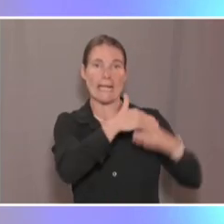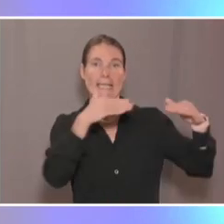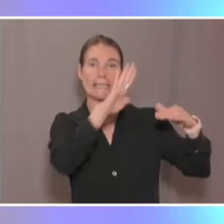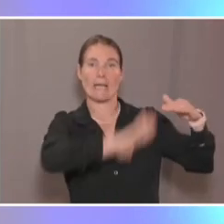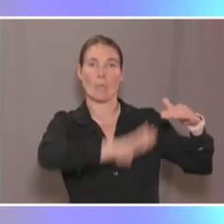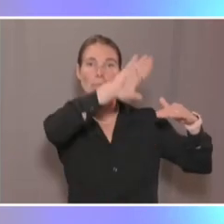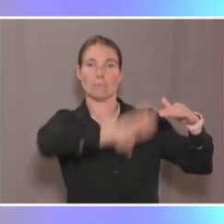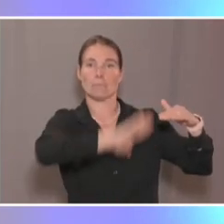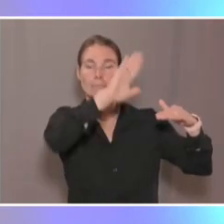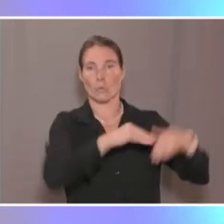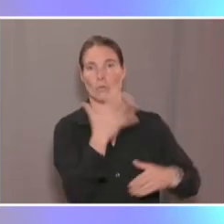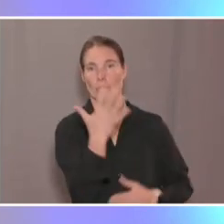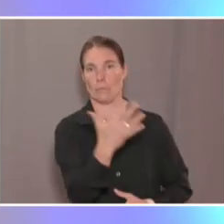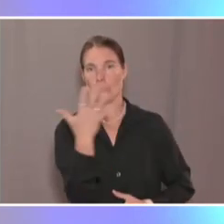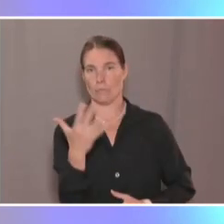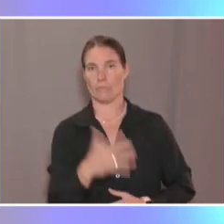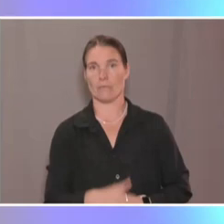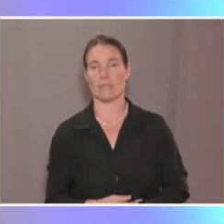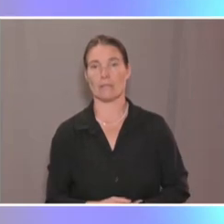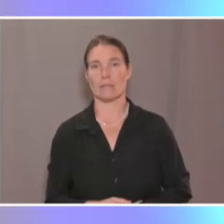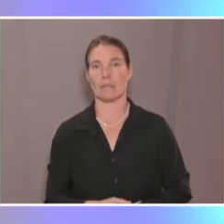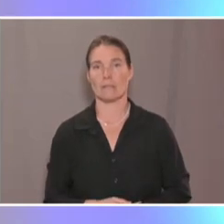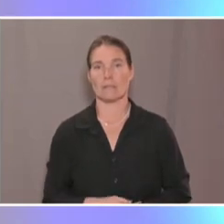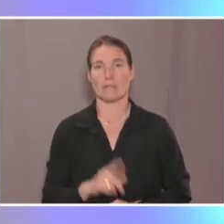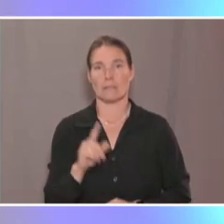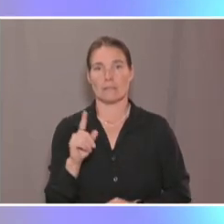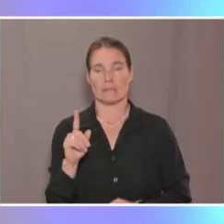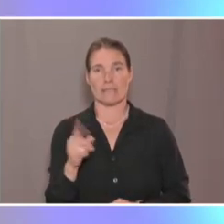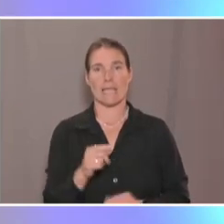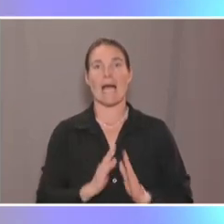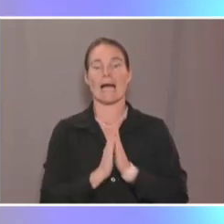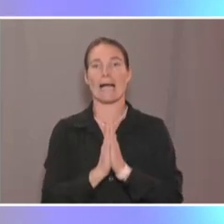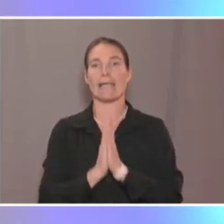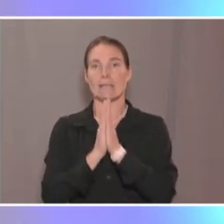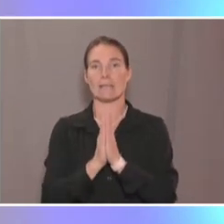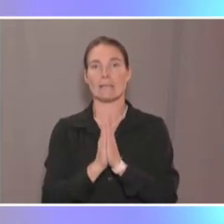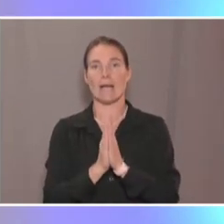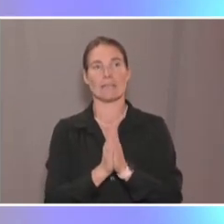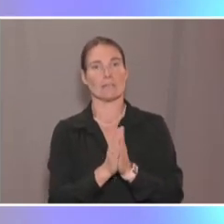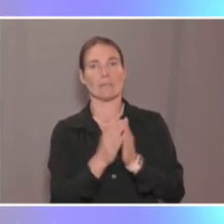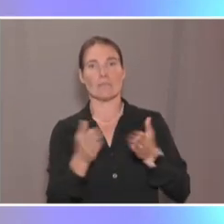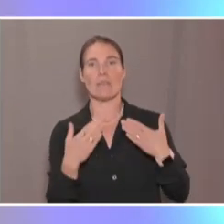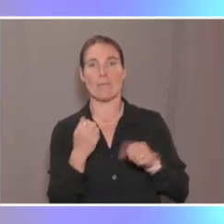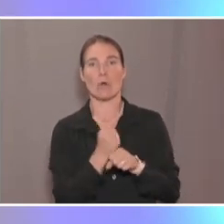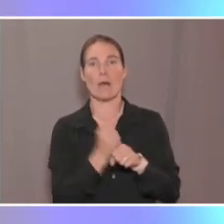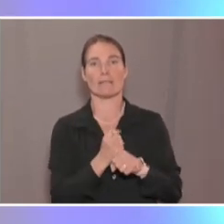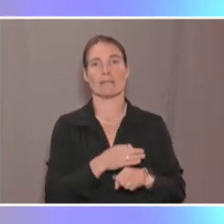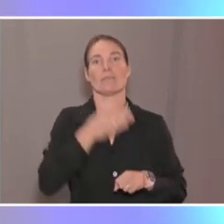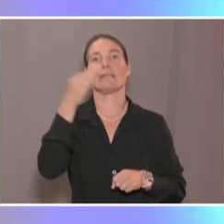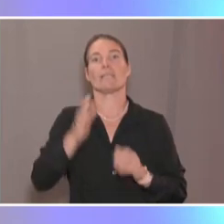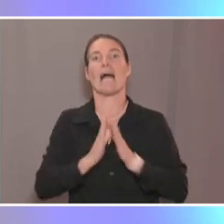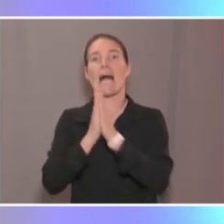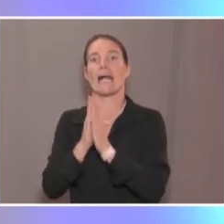Und 1955 warben Bürgerverein und Magistrat der Stadt Heide für eine Verlegung der PH dorthin. An der